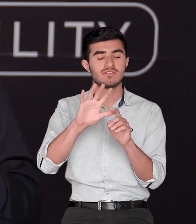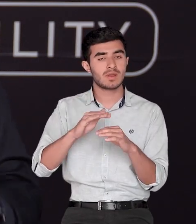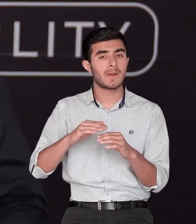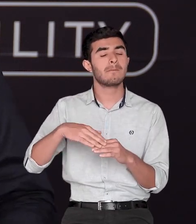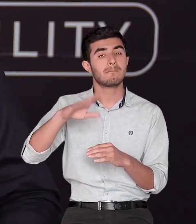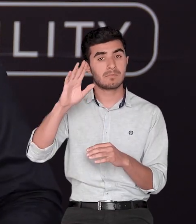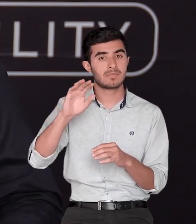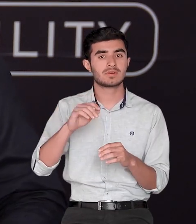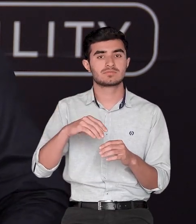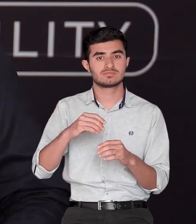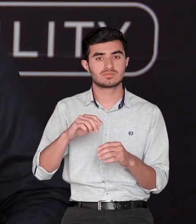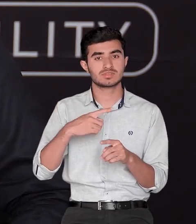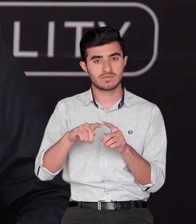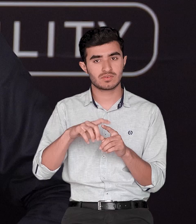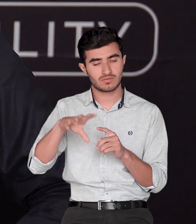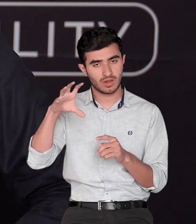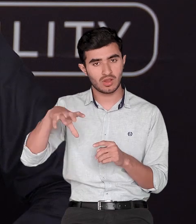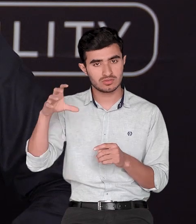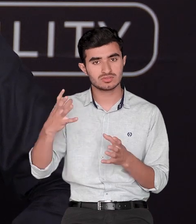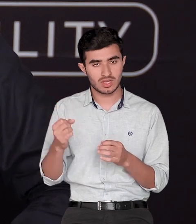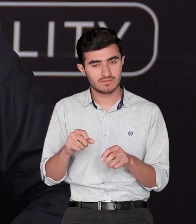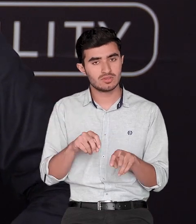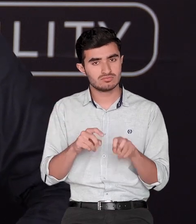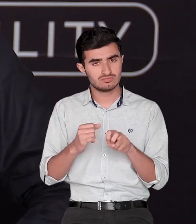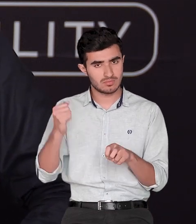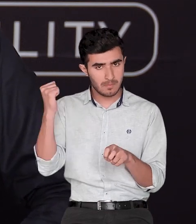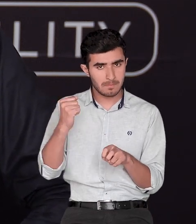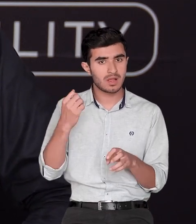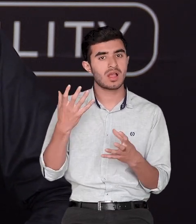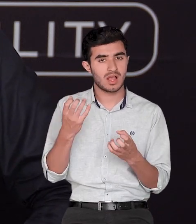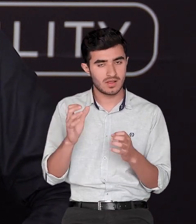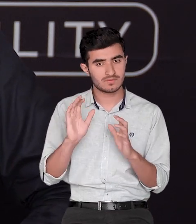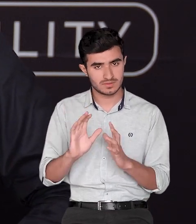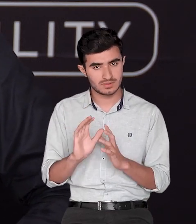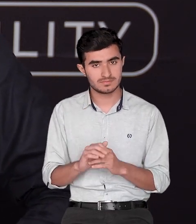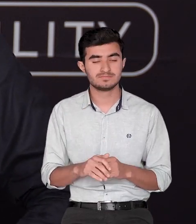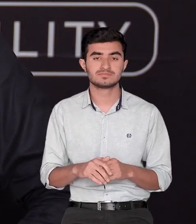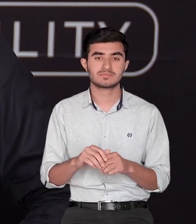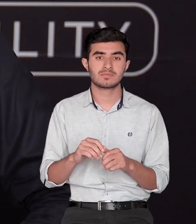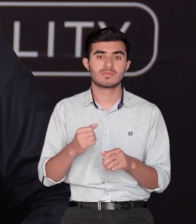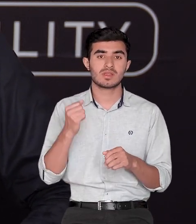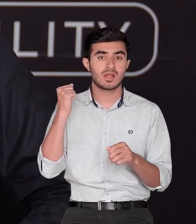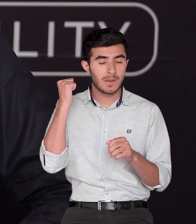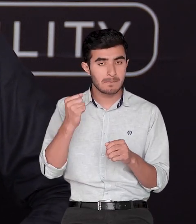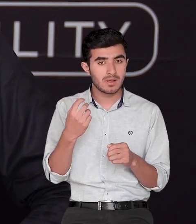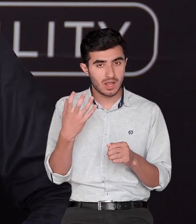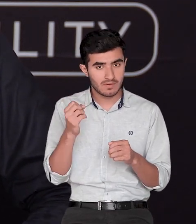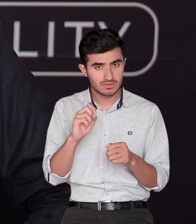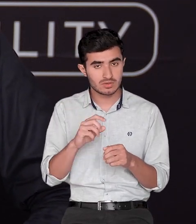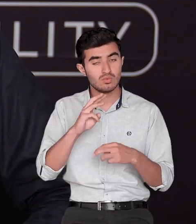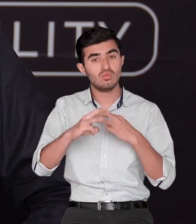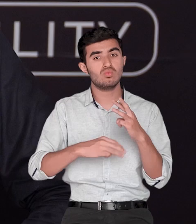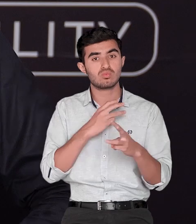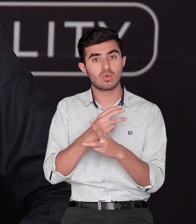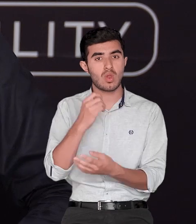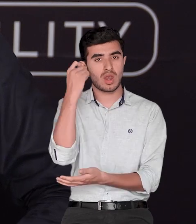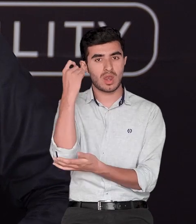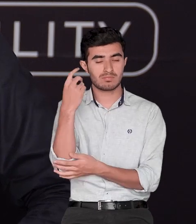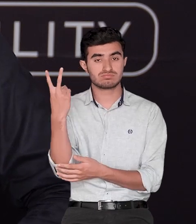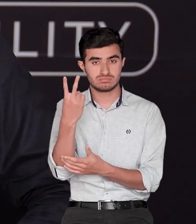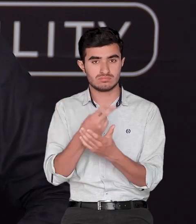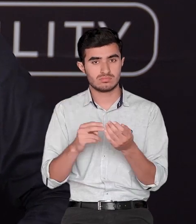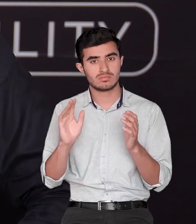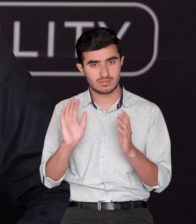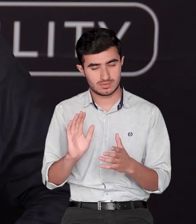एक इसका दर्जा दे दिया। और अब तो ये आप कह सकते हैं कि ये एक बाकायदा बहुत सारे मुल्क, एटलीस्ट कम अज़ कम को 20